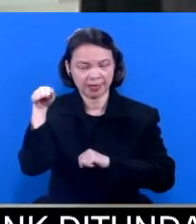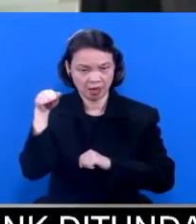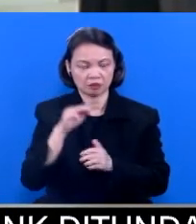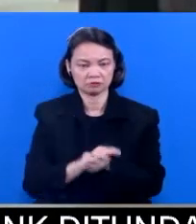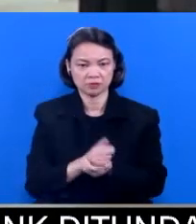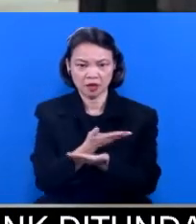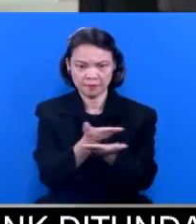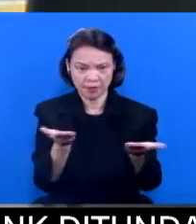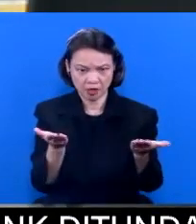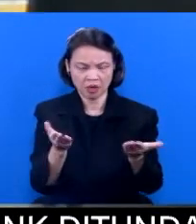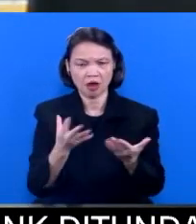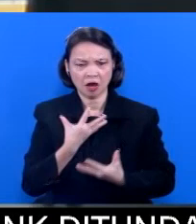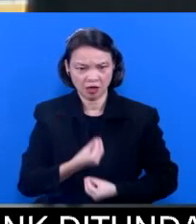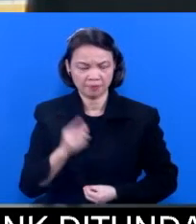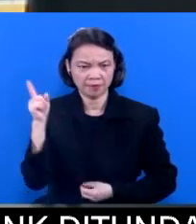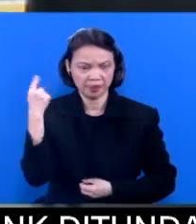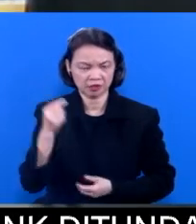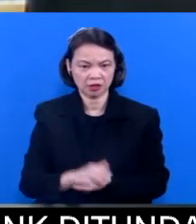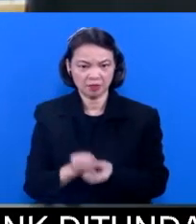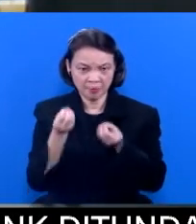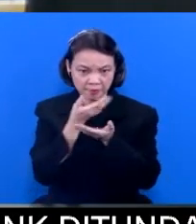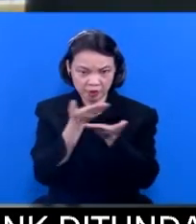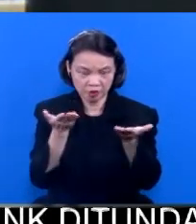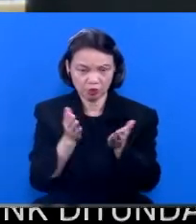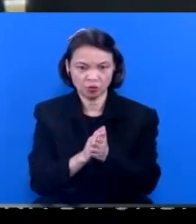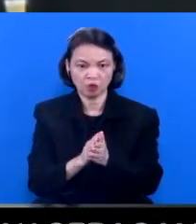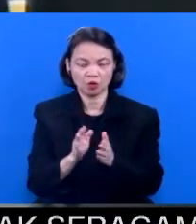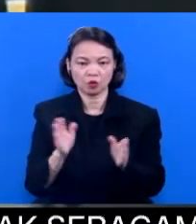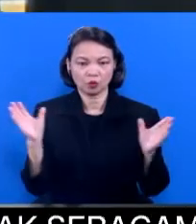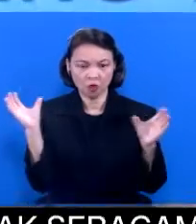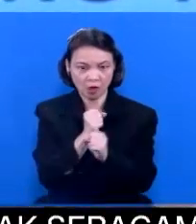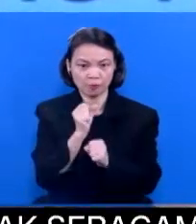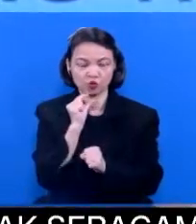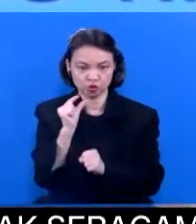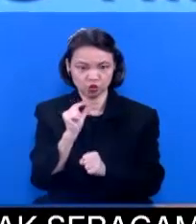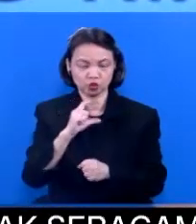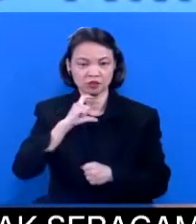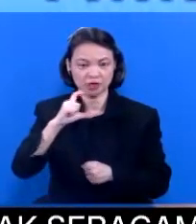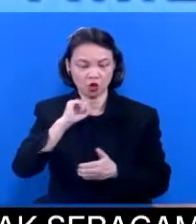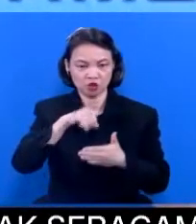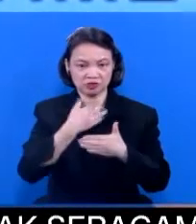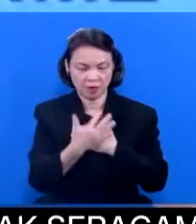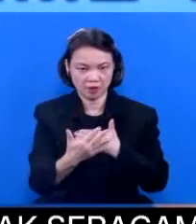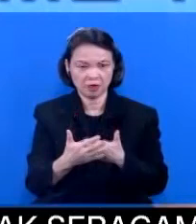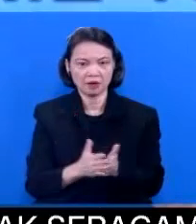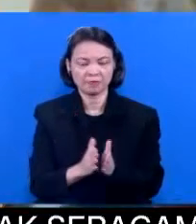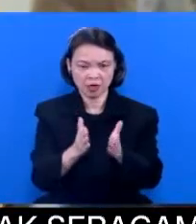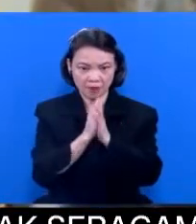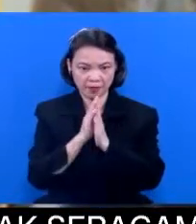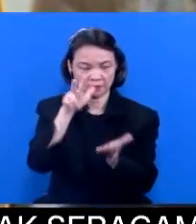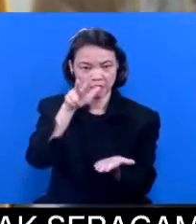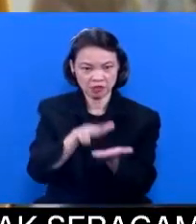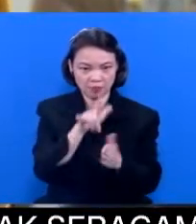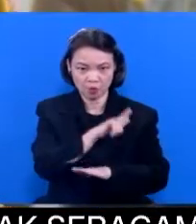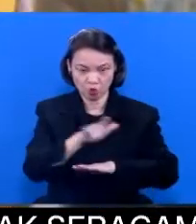Mereka berharap pemerintah bisa memberikan informasi lebih lengkap kepada jemaah. Tujuannya agar mereka bisa mendapat kepastian